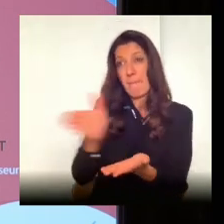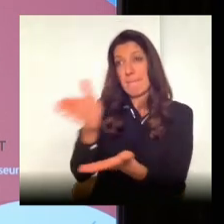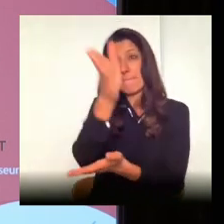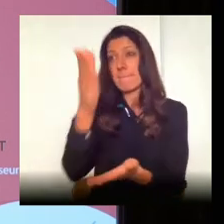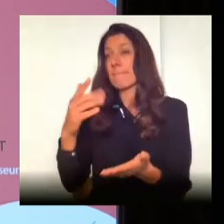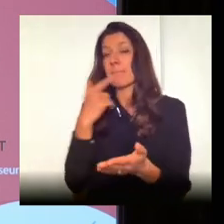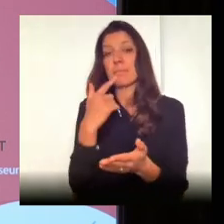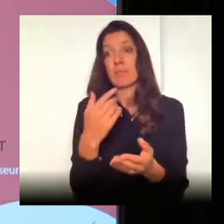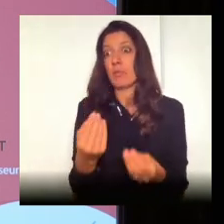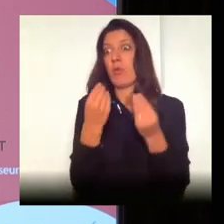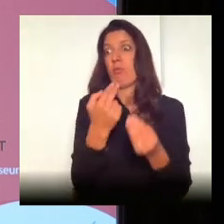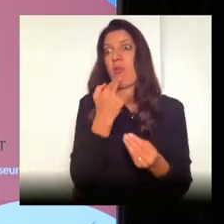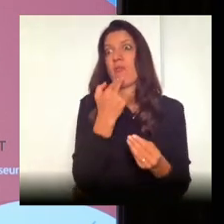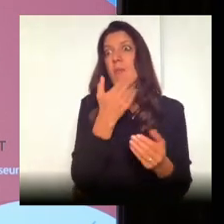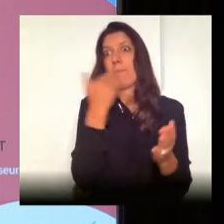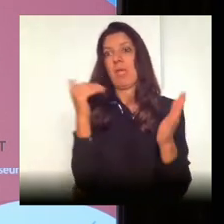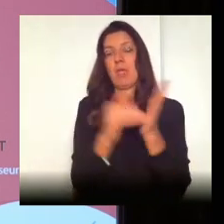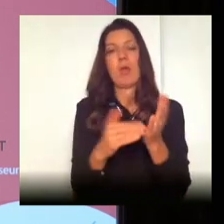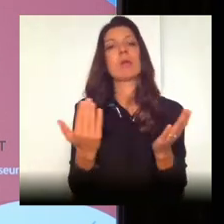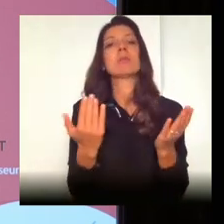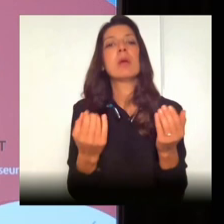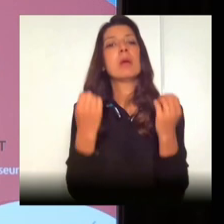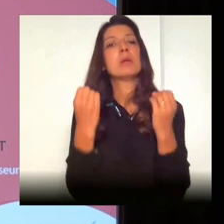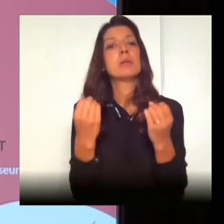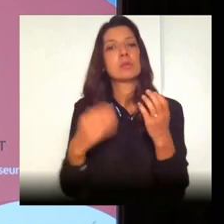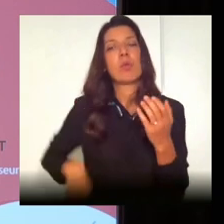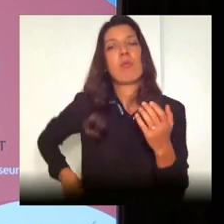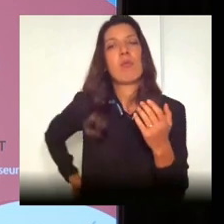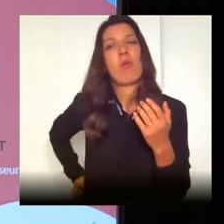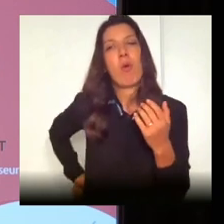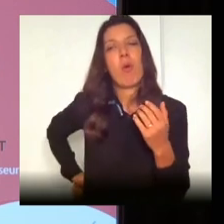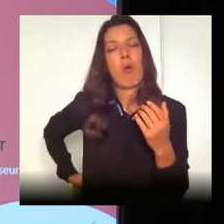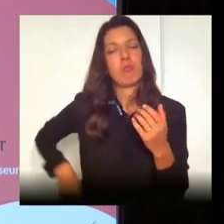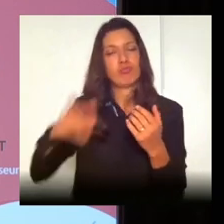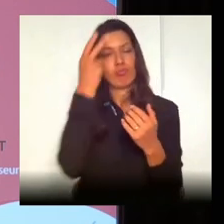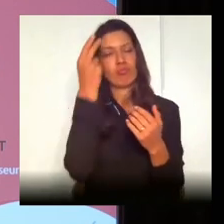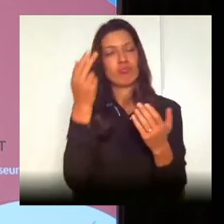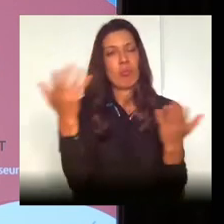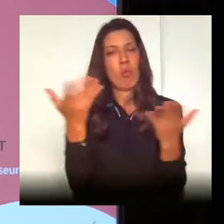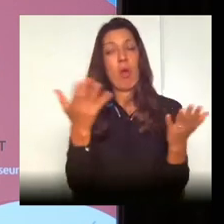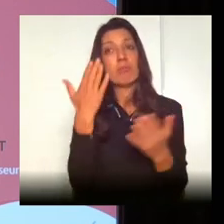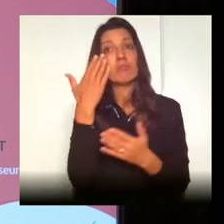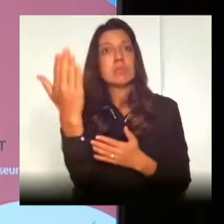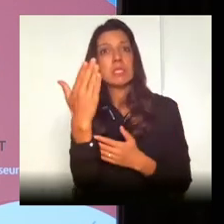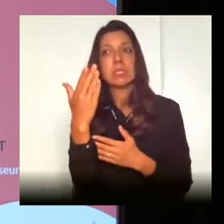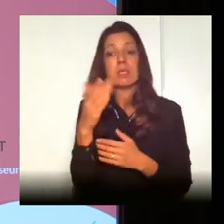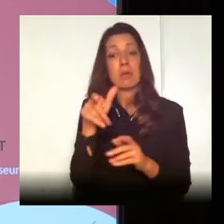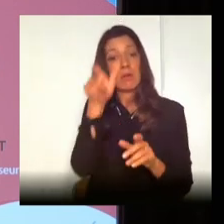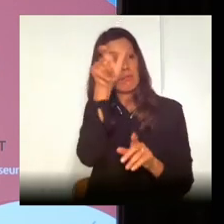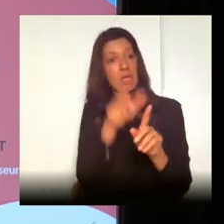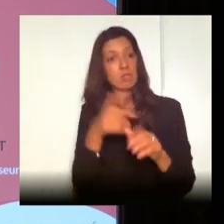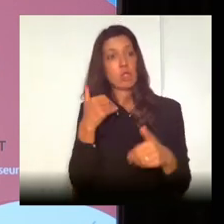en étant le plus performant possible. Et donc, ça, j'ai souvent, c'est que si on met en place tout en œuvre pour qu'une personne handicapée